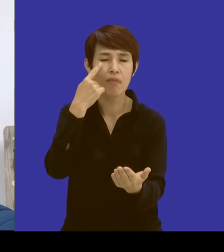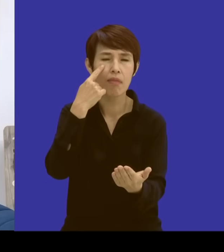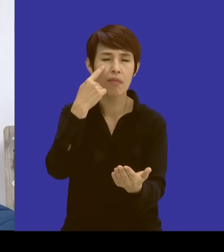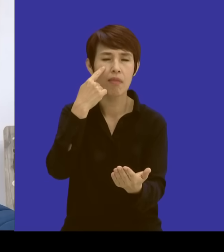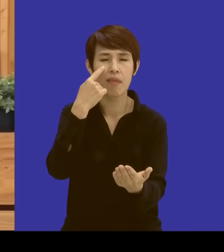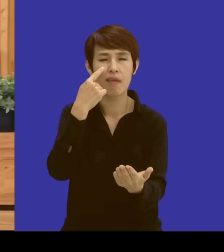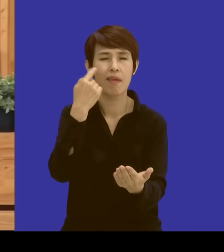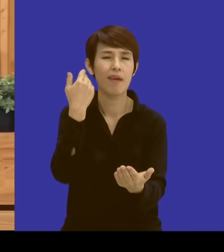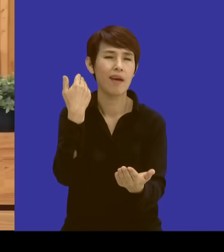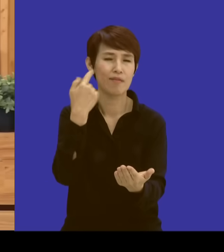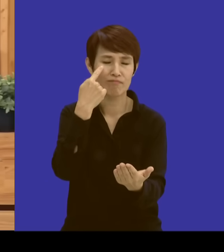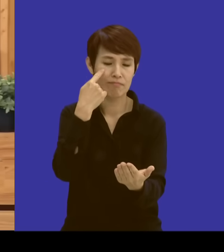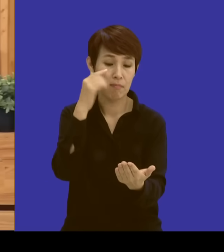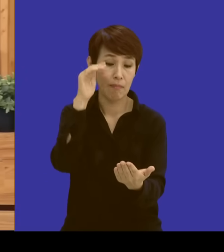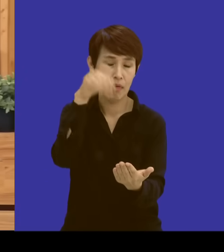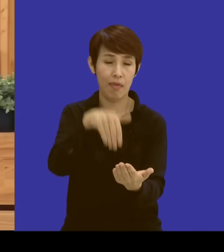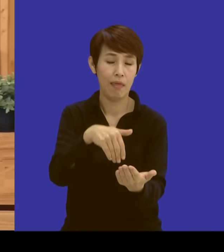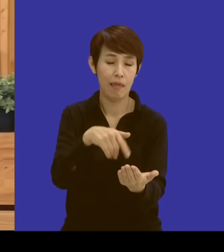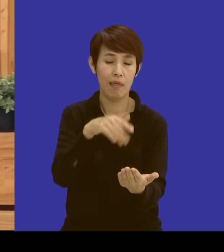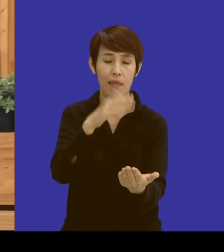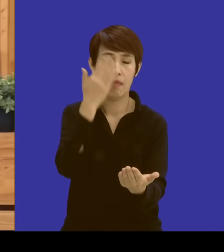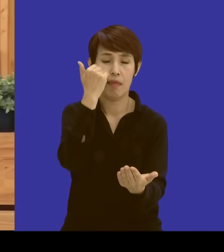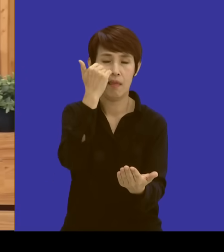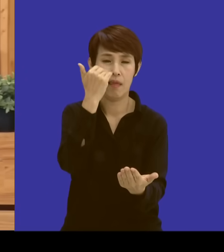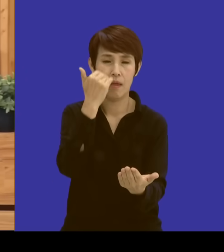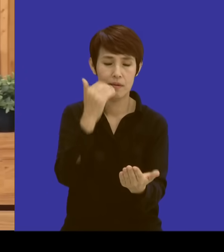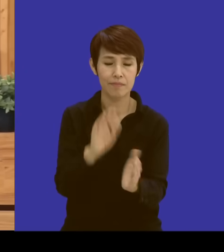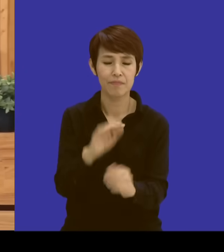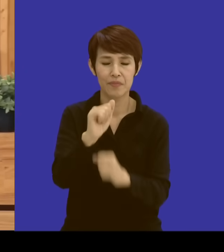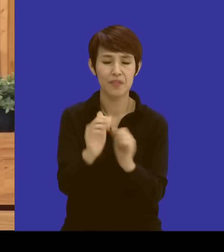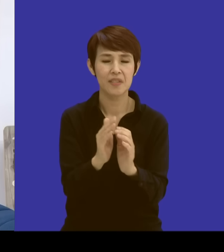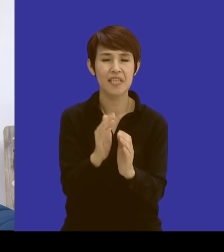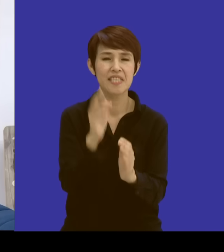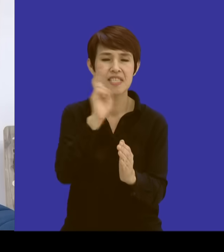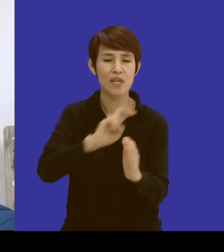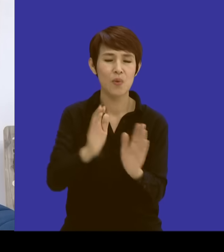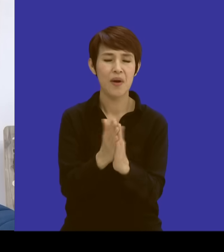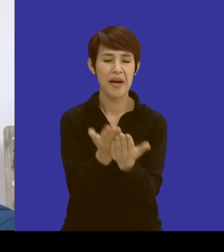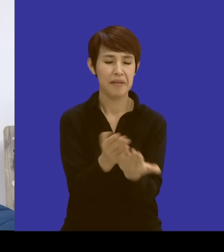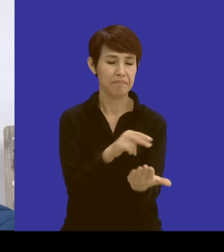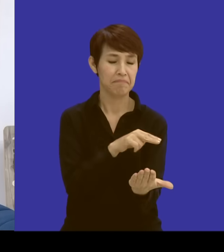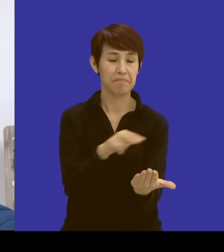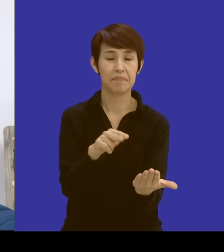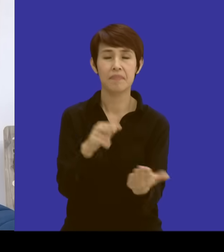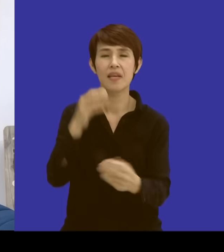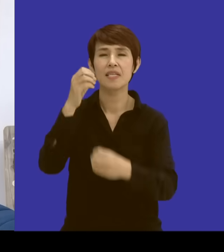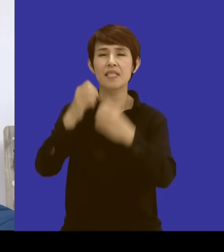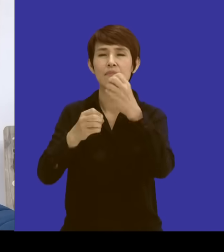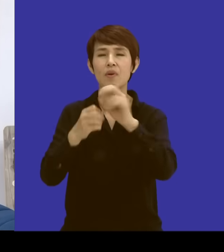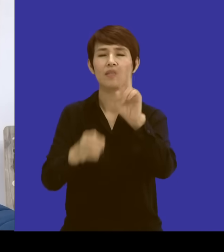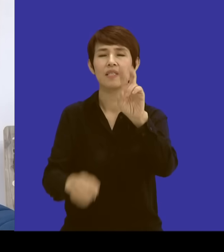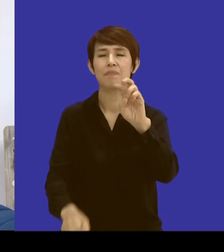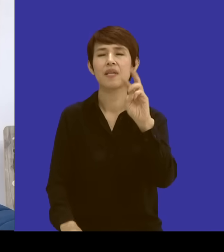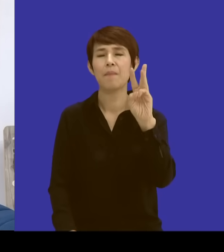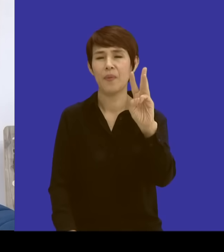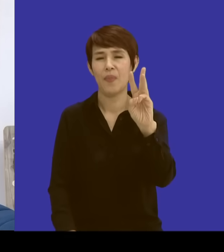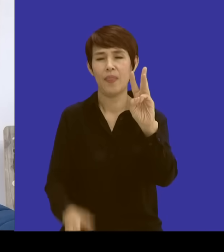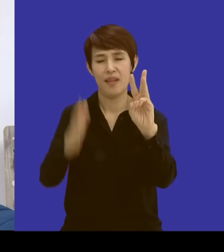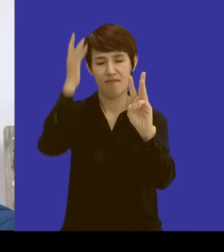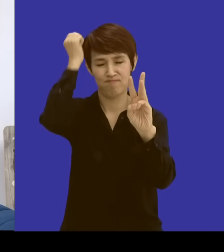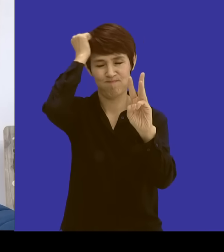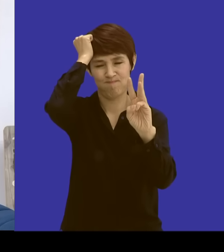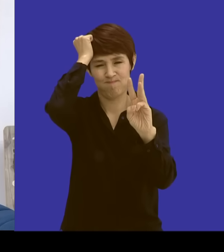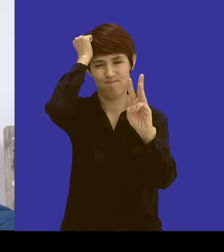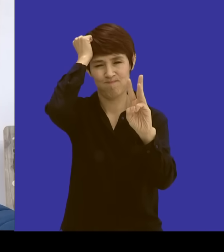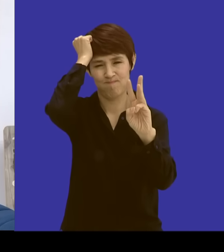보이고 계셨던 거예요. 그런데도 찬송가 펼쳐놓고 기억하시는 건 시편 23편밖에 그건 다